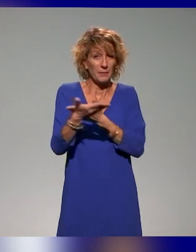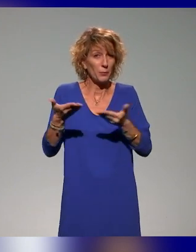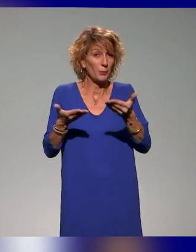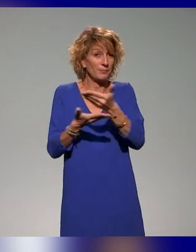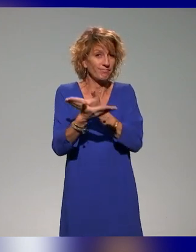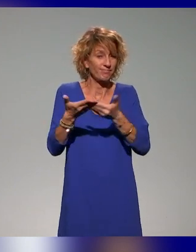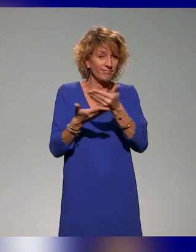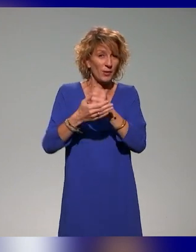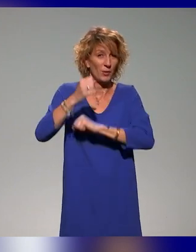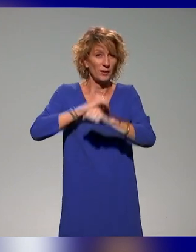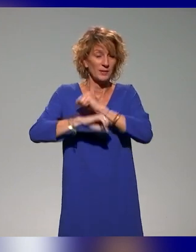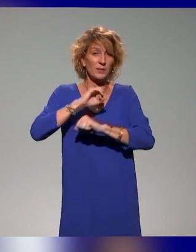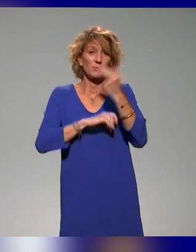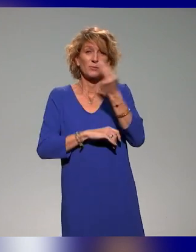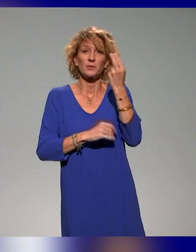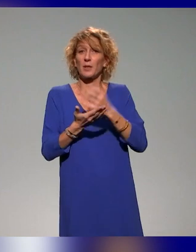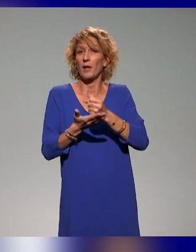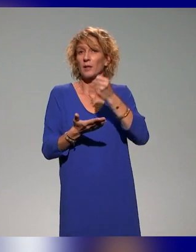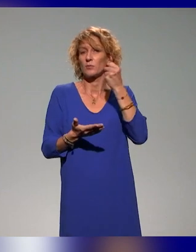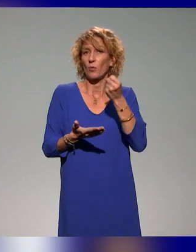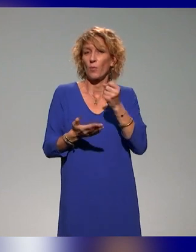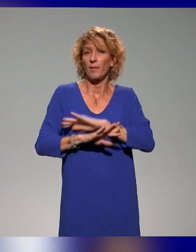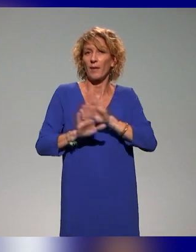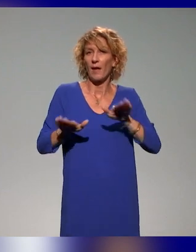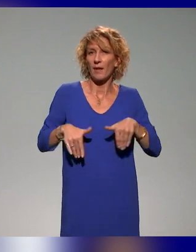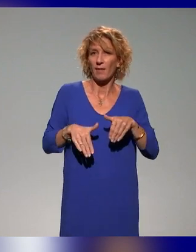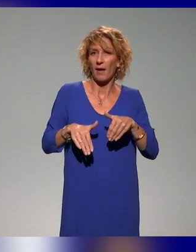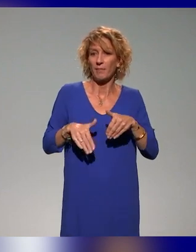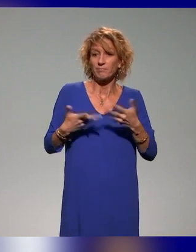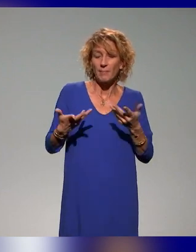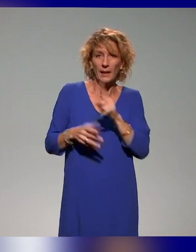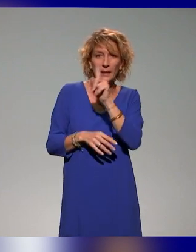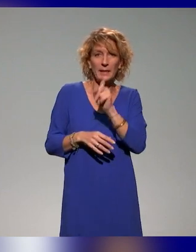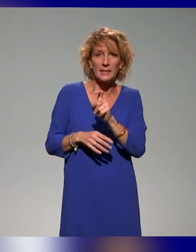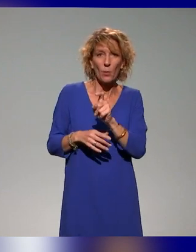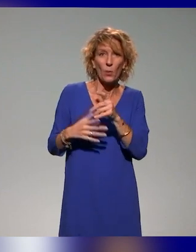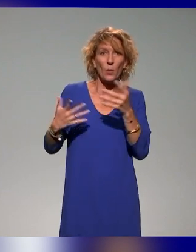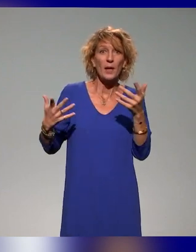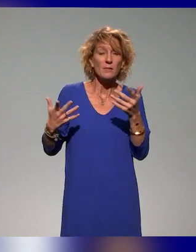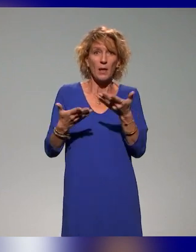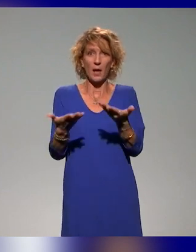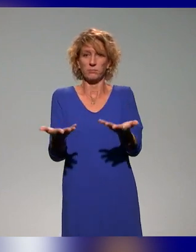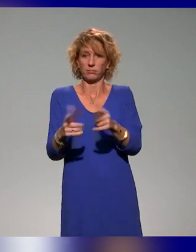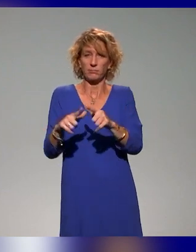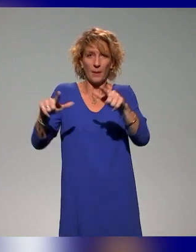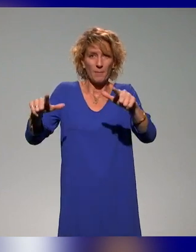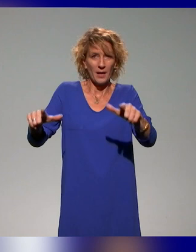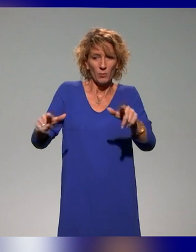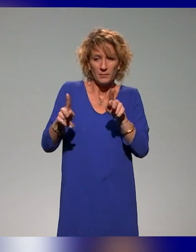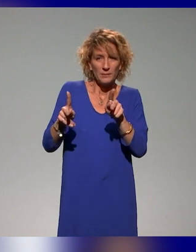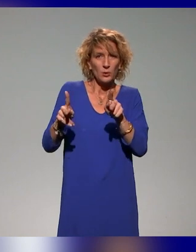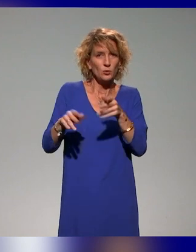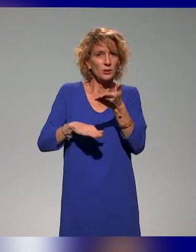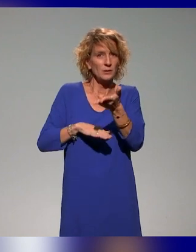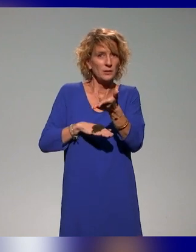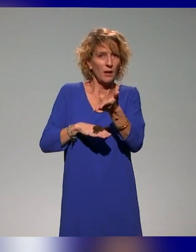Réunion sur la question de Moodle, et on s'était quitté sur cette question très angoissante. Est-ce que cette plateforme pédagogique est la plateforme pédagogique